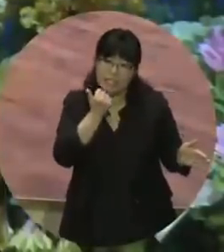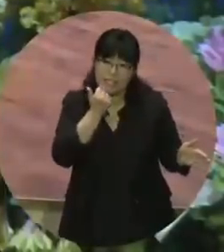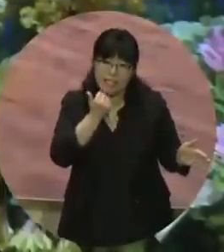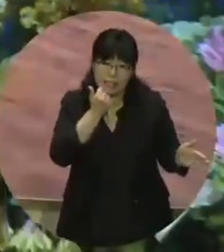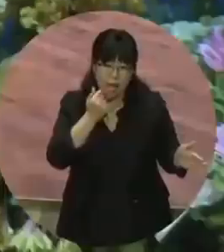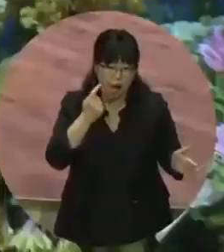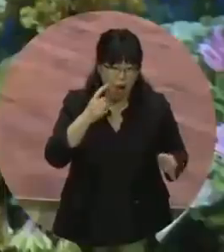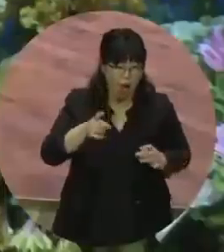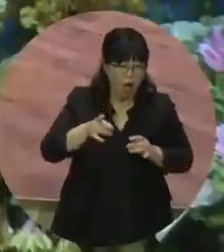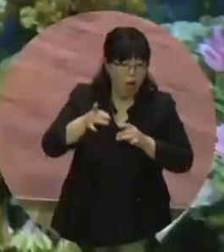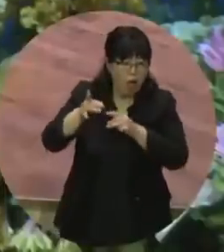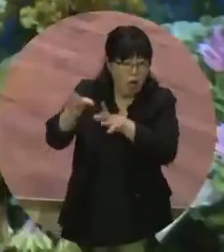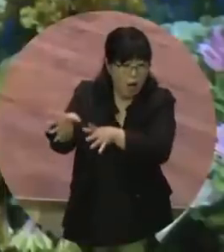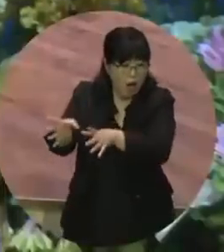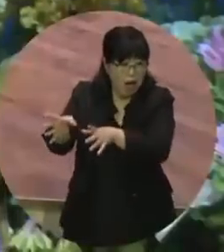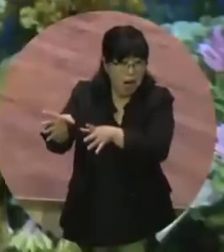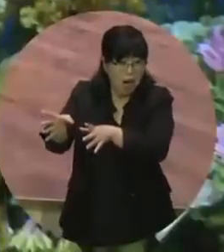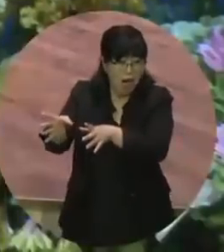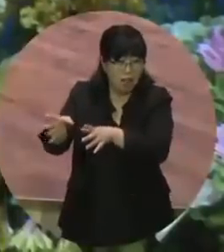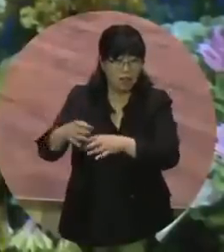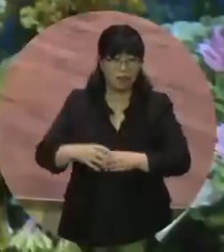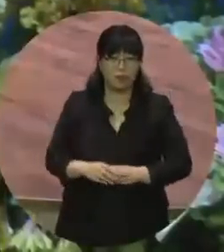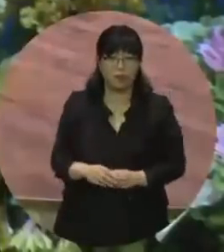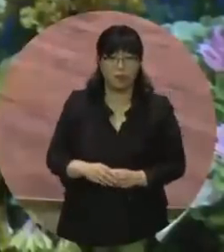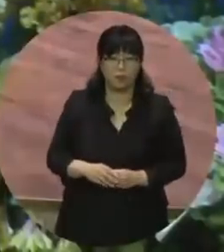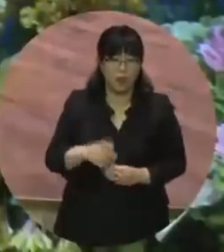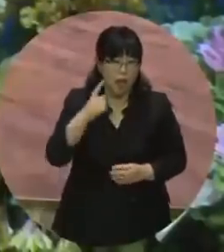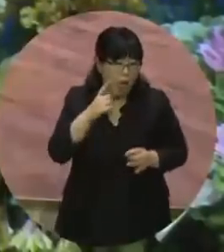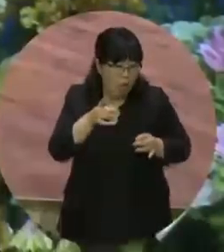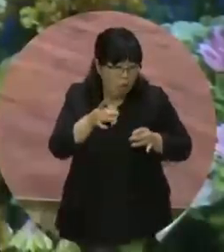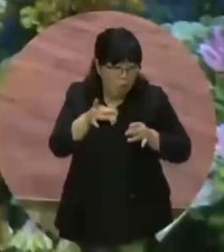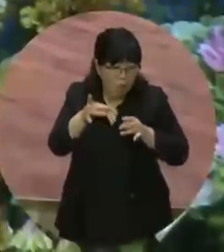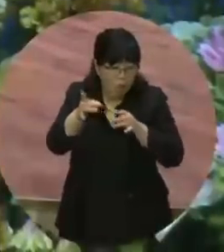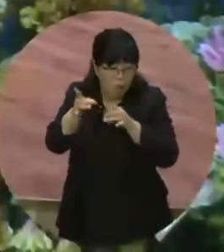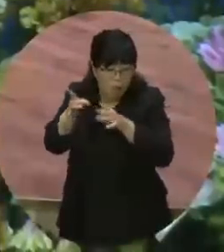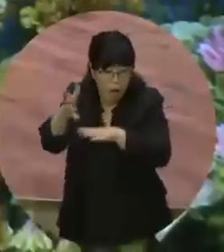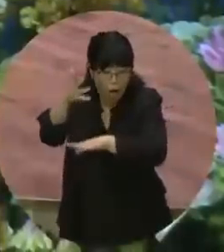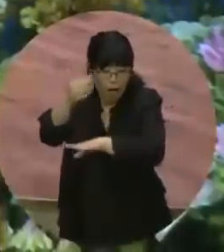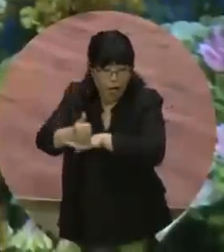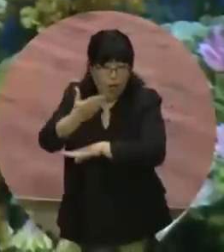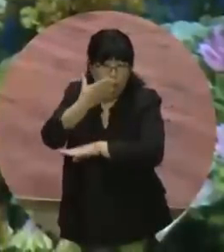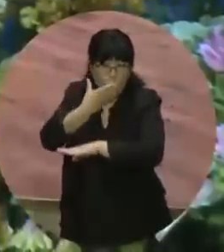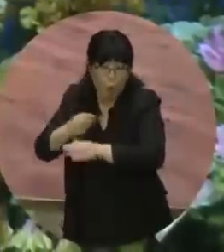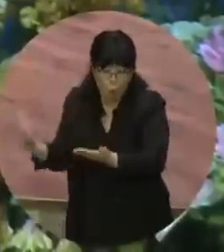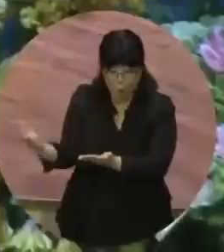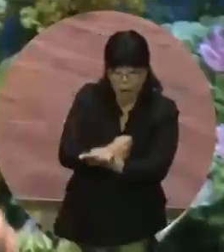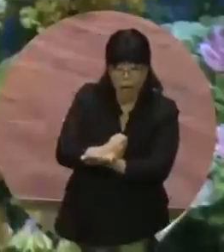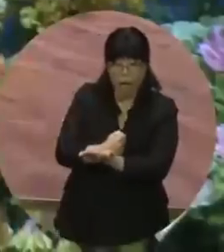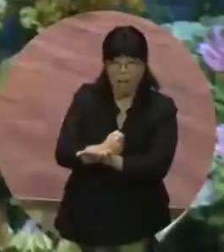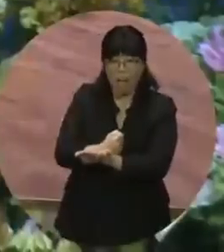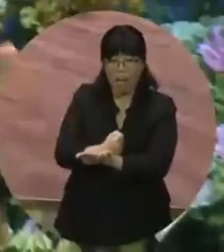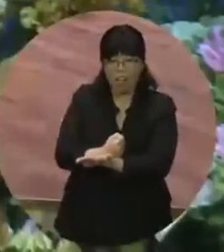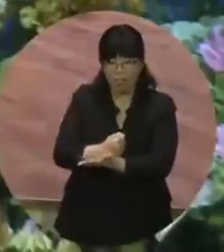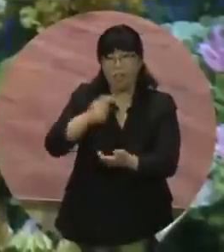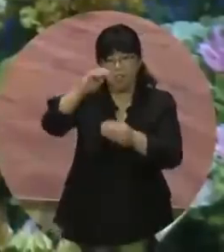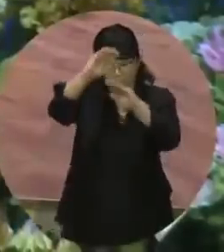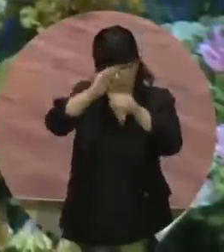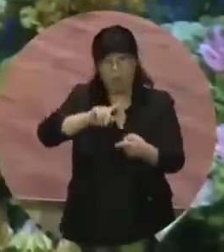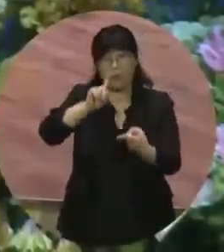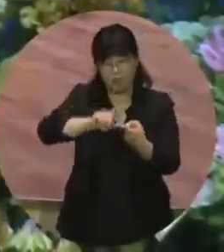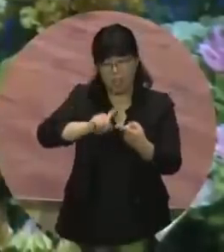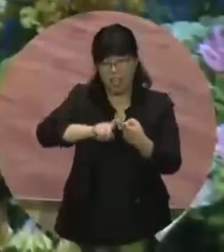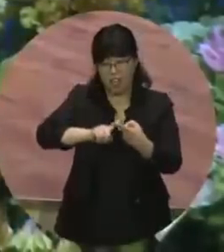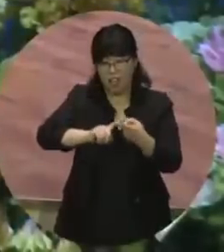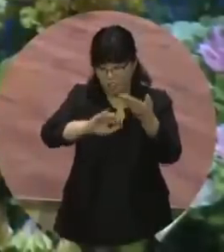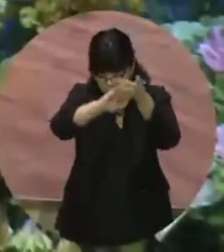축복권을 이제 받도록 하는 내용이 상세 기록되어 있습니다. 얼마나 치밀하게 그 준비했는지 이삭이 꼼짝 못하고 속고